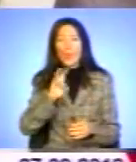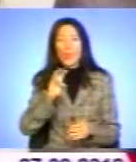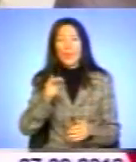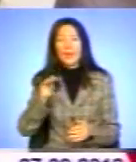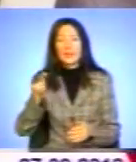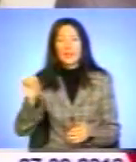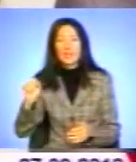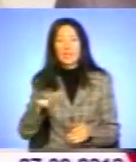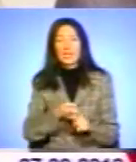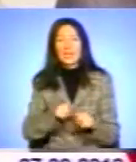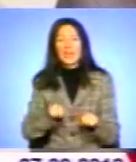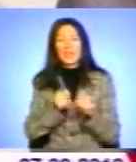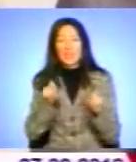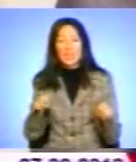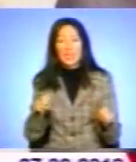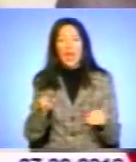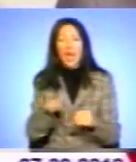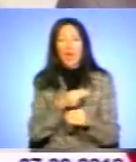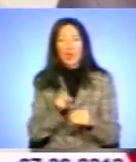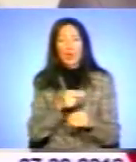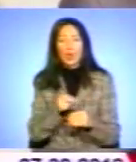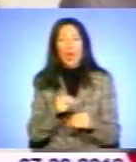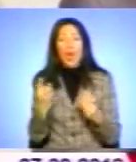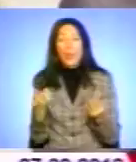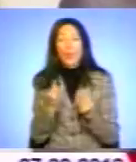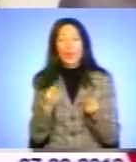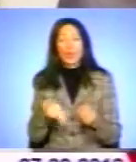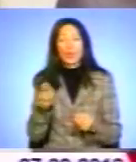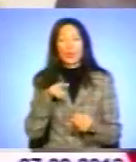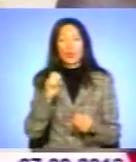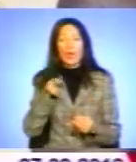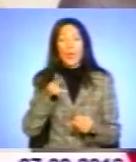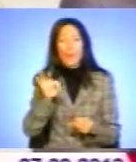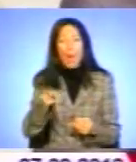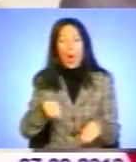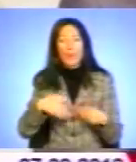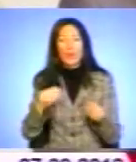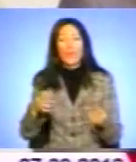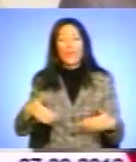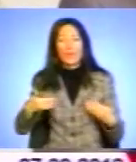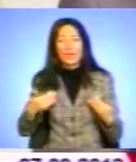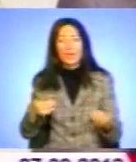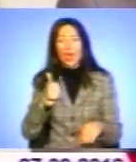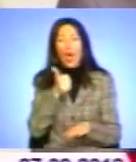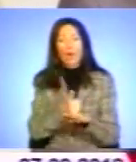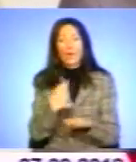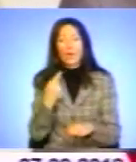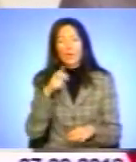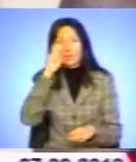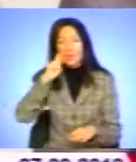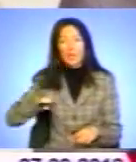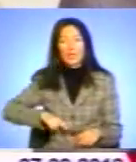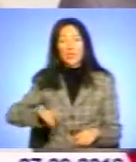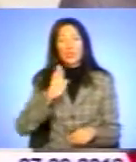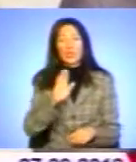це відкриттям реконструйованого пожежного депо. Передаю вітання від голови обласної державної адміністрації